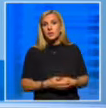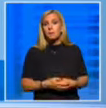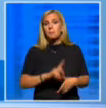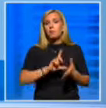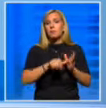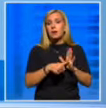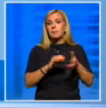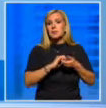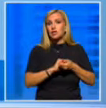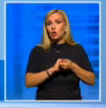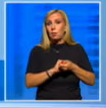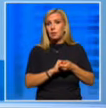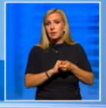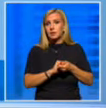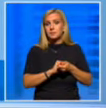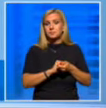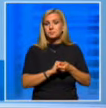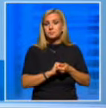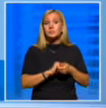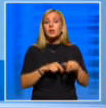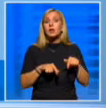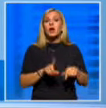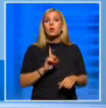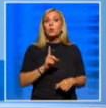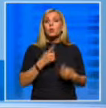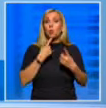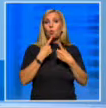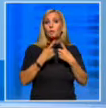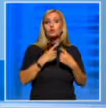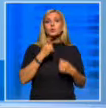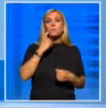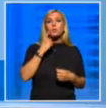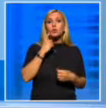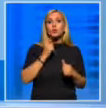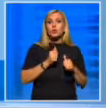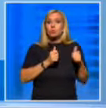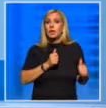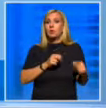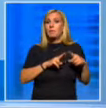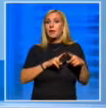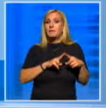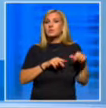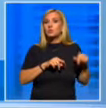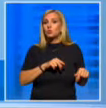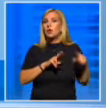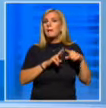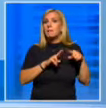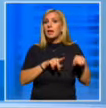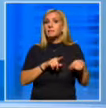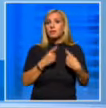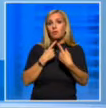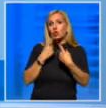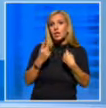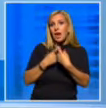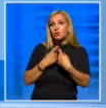по време на сглобката, така наречените. Когато говориш с Борисов и до него стои Пеевски, всъщност Пеевски е този, който води